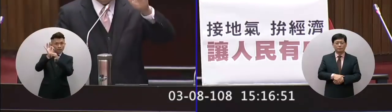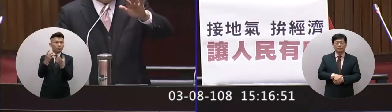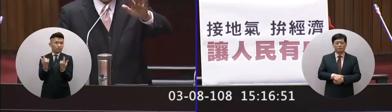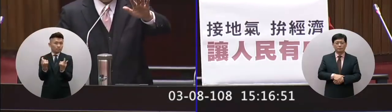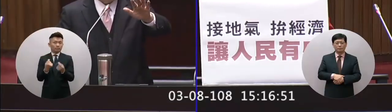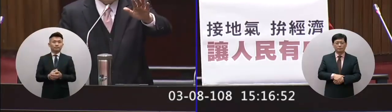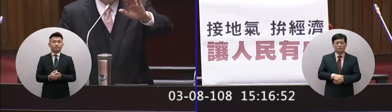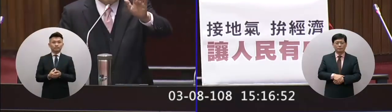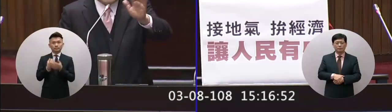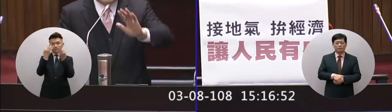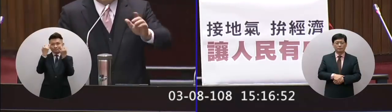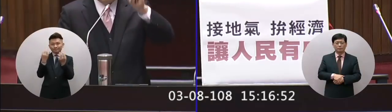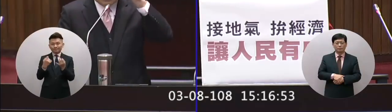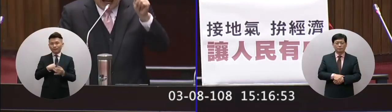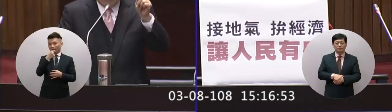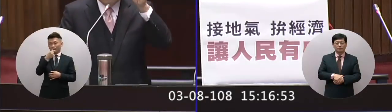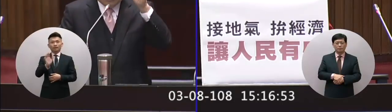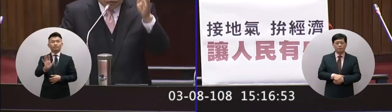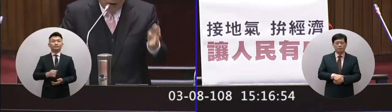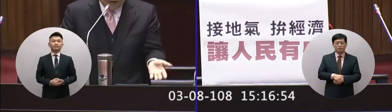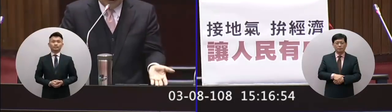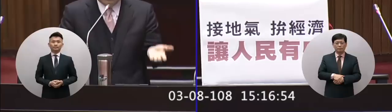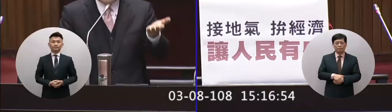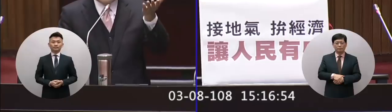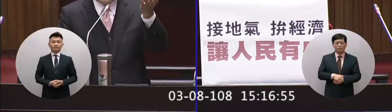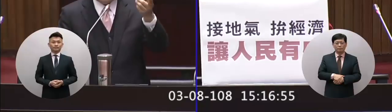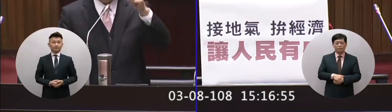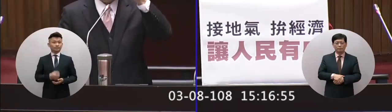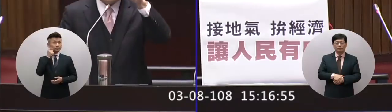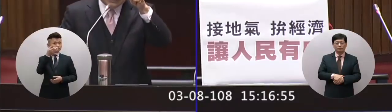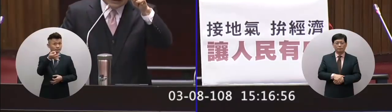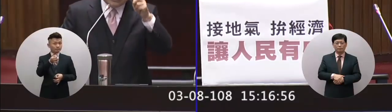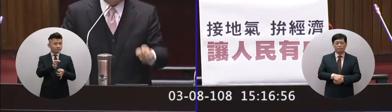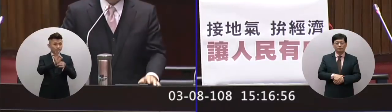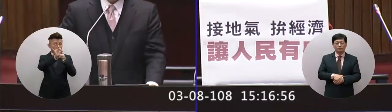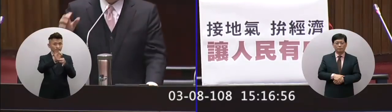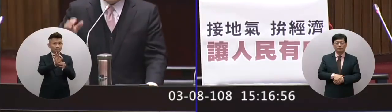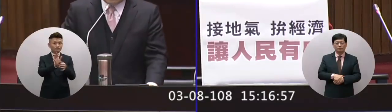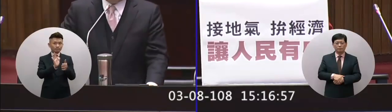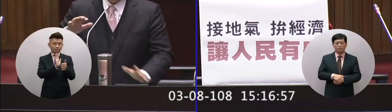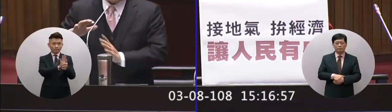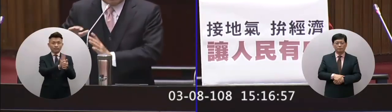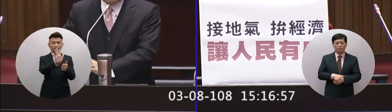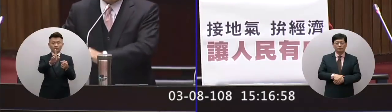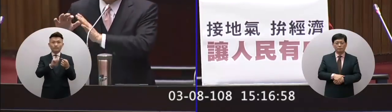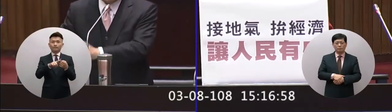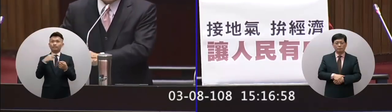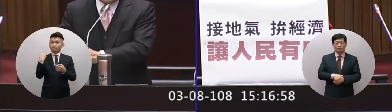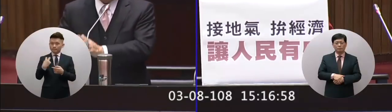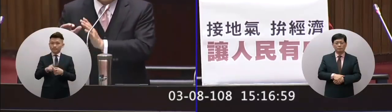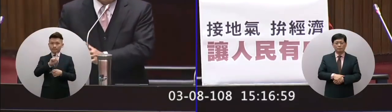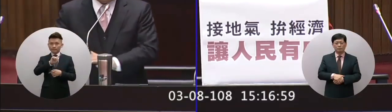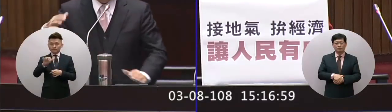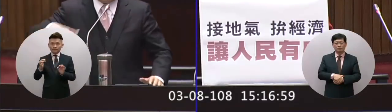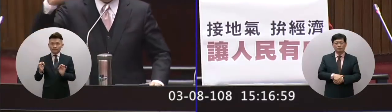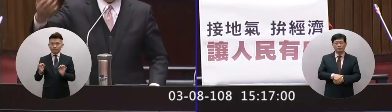而详细数字我就不再念。那关于薪资提升，这是一个点，最重要怎么让物